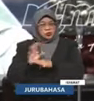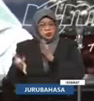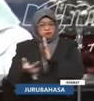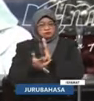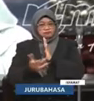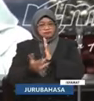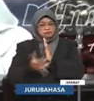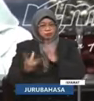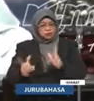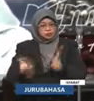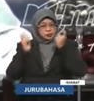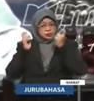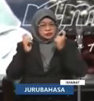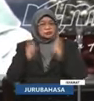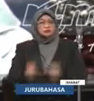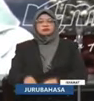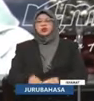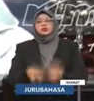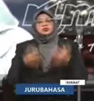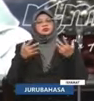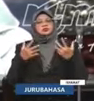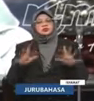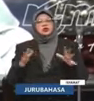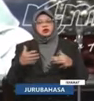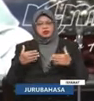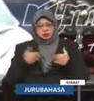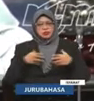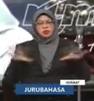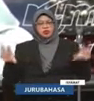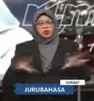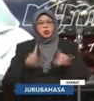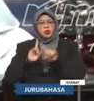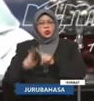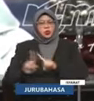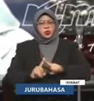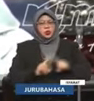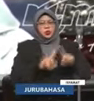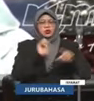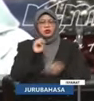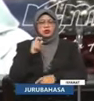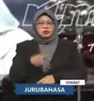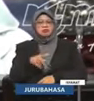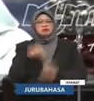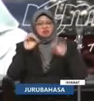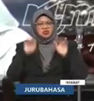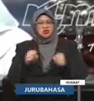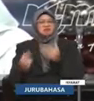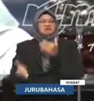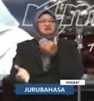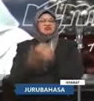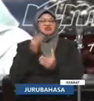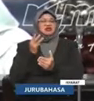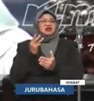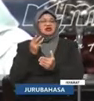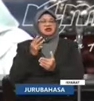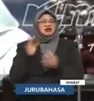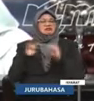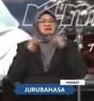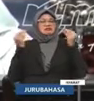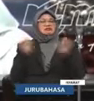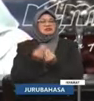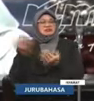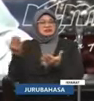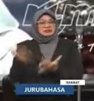kecanggihan era teknologi you telah membawa kepada wujudnya pelbagai aplikasi yang membantu memudahkan tidak tepat